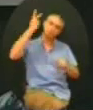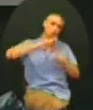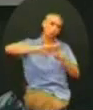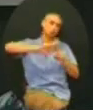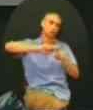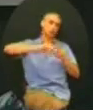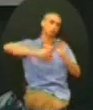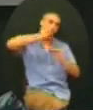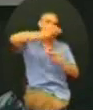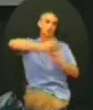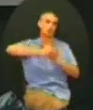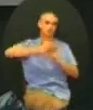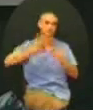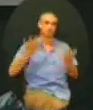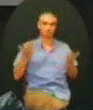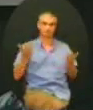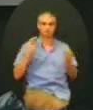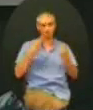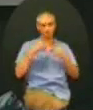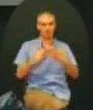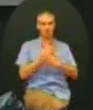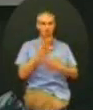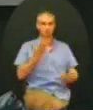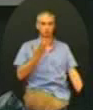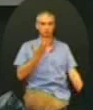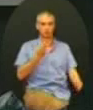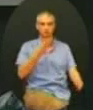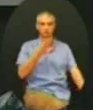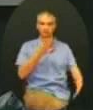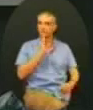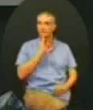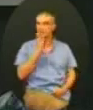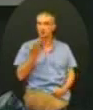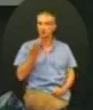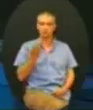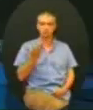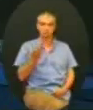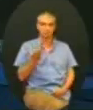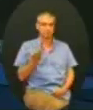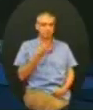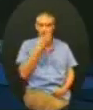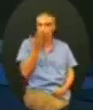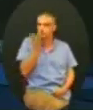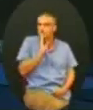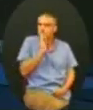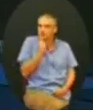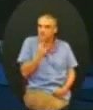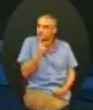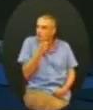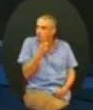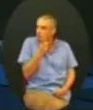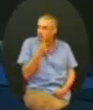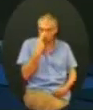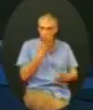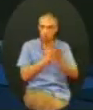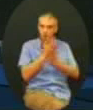חודשיים, שלושה אחרי זה. כלומר, בזמן הוועידה החדשה. אבי, האם מוסרי בעיניך? מה הבעיה? אבי, האם מוסרי בעיניך? אני אגיד שלי את נימה הבעיה. האם מוסרי